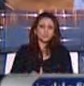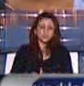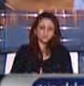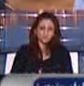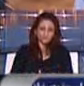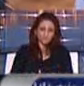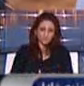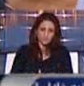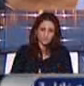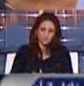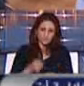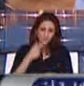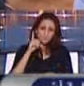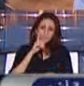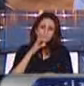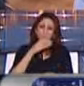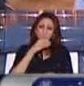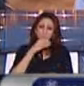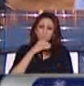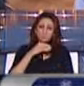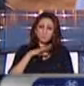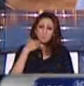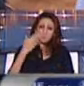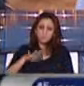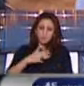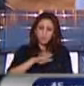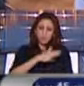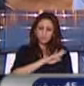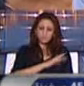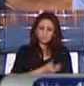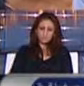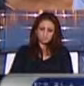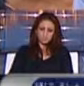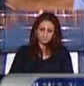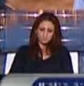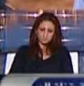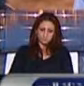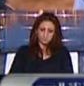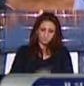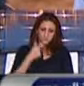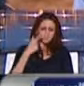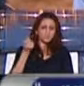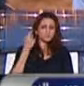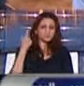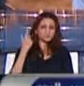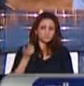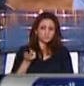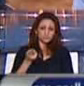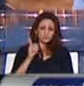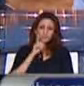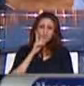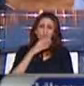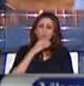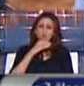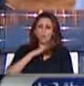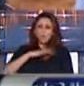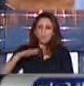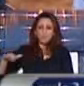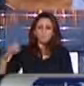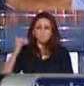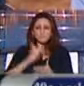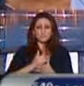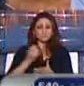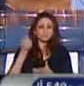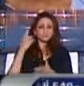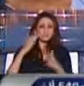الشهداء برئاسه الاستاذ حسن صابر بتجاهل جميع اسر الشهداء. الكلام ده عن مسؤوليتي